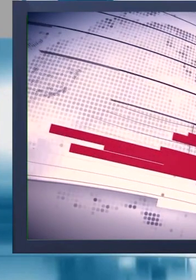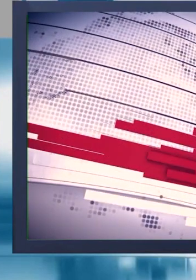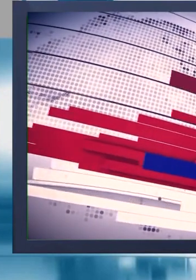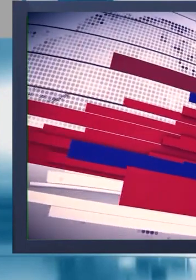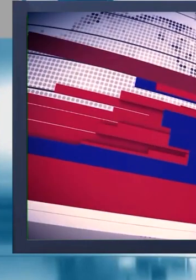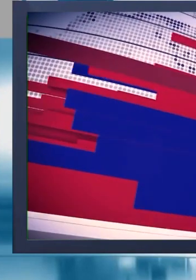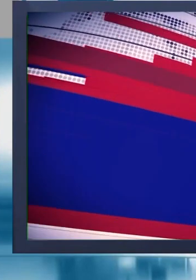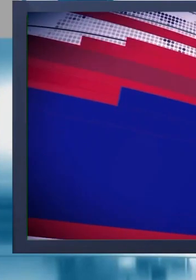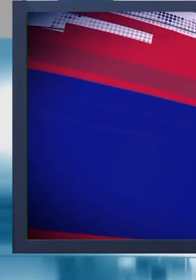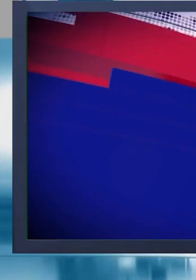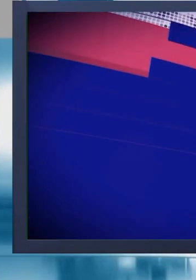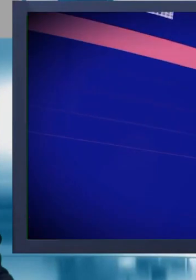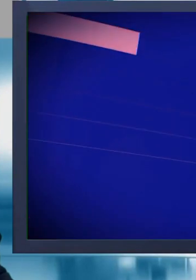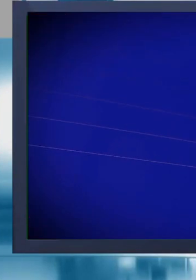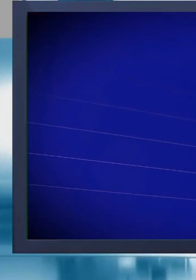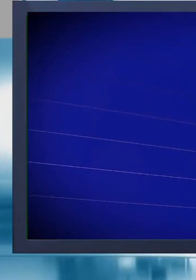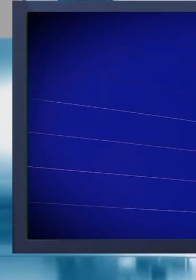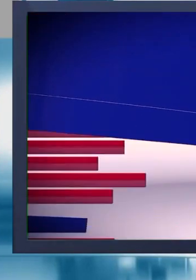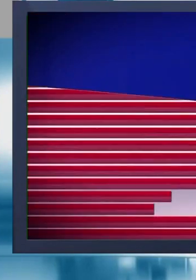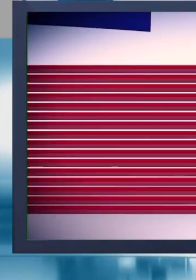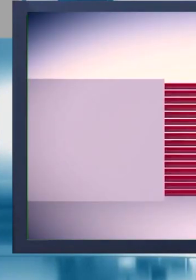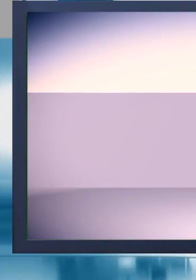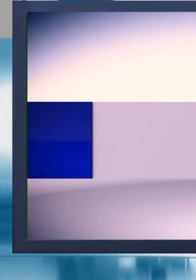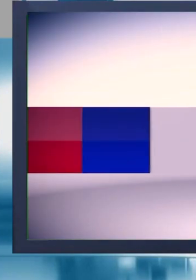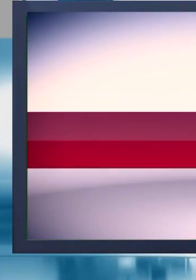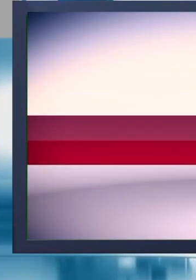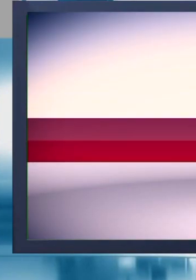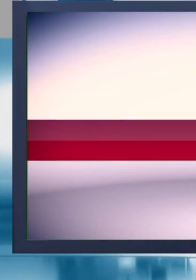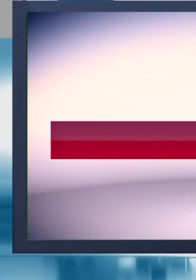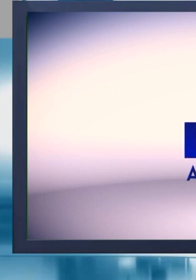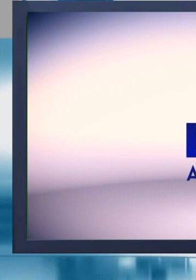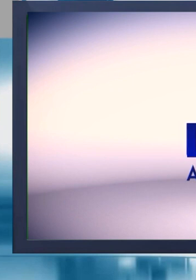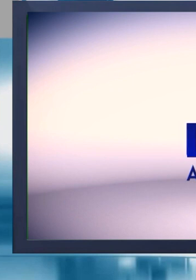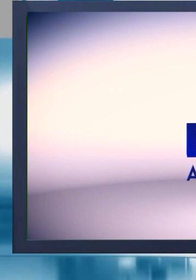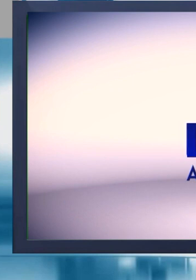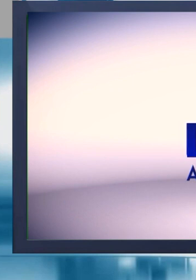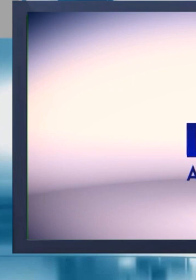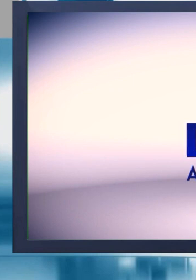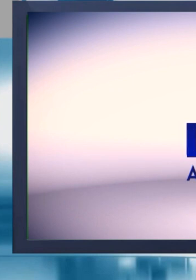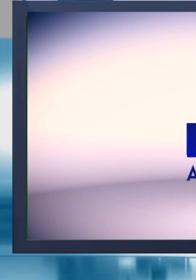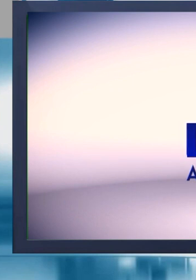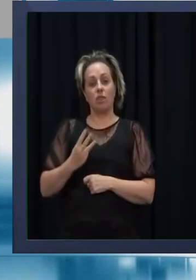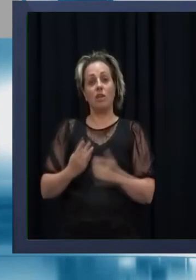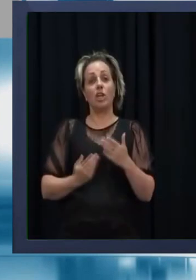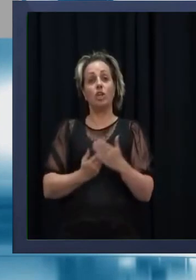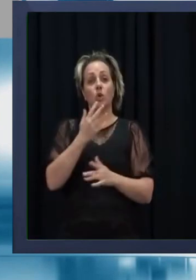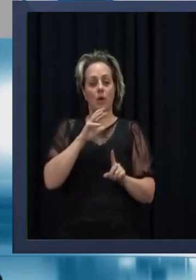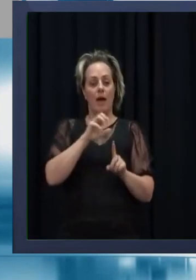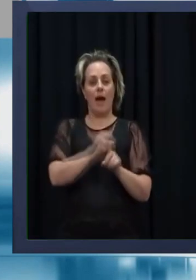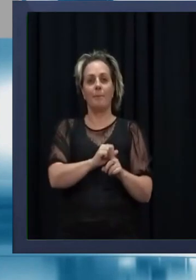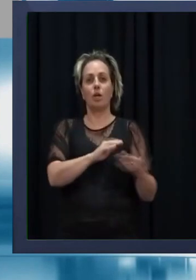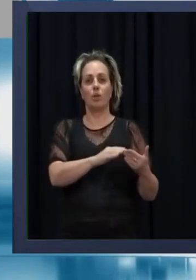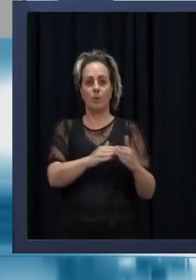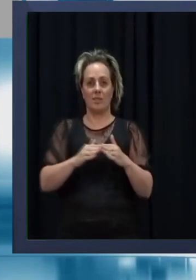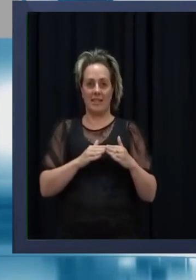सत श्री अकाल साडियाला टीवी देख रहे सारे दर्शकों का स्वागत है। मैं हाँ जसी कौर, न्यूजीलैंड के संबंधित कुछ खास खबरां लेके हाजिर हाँ। न्यूजीलैंड